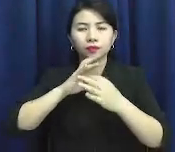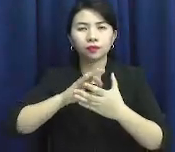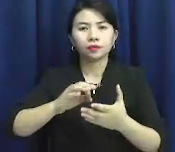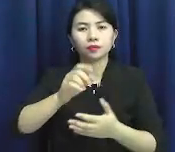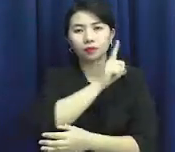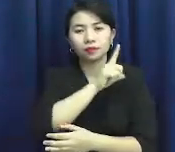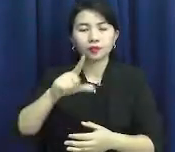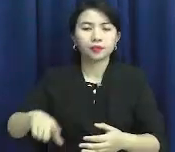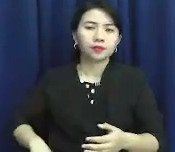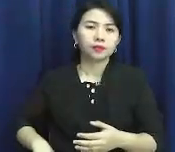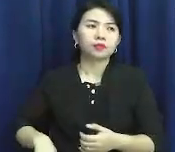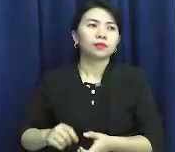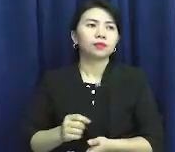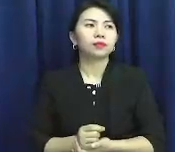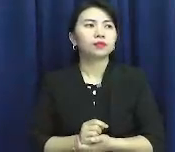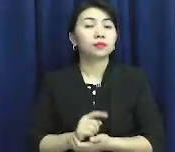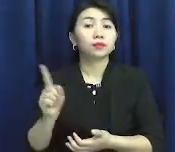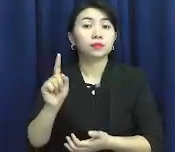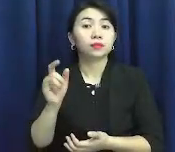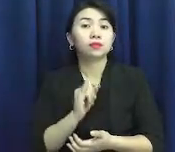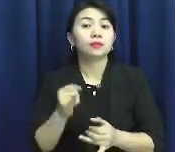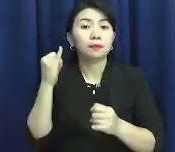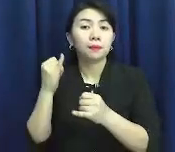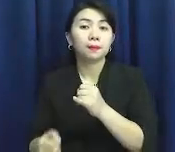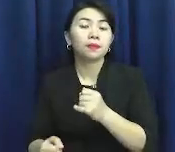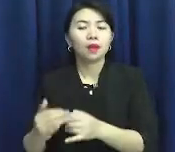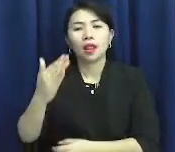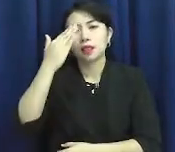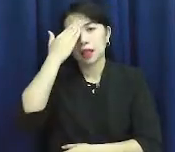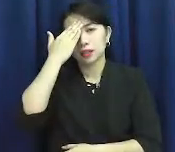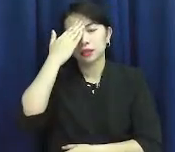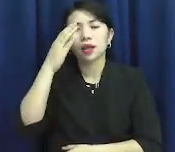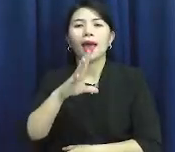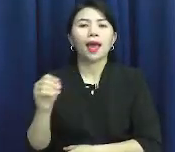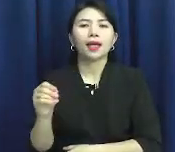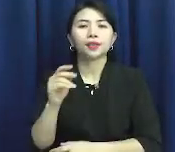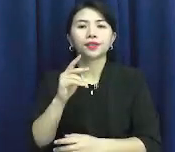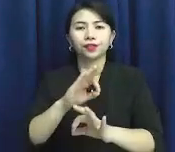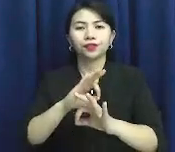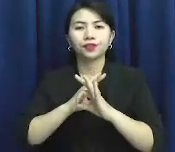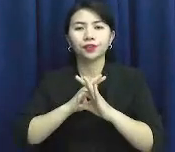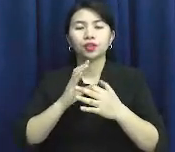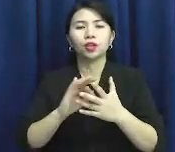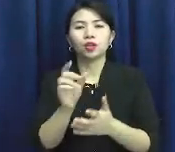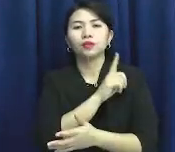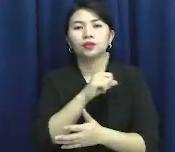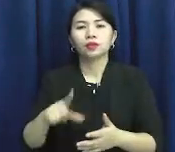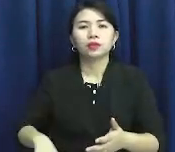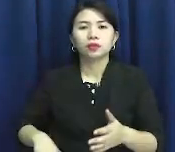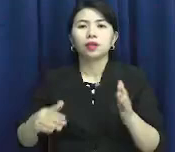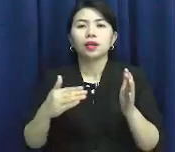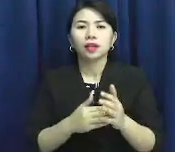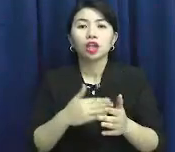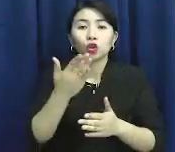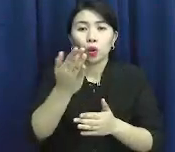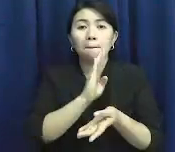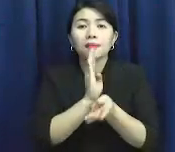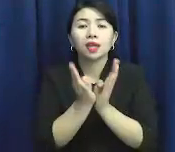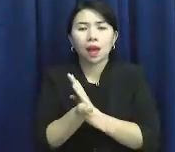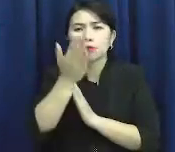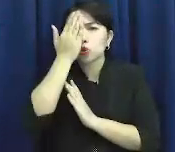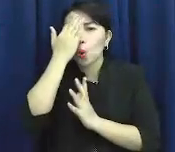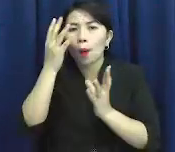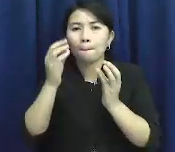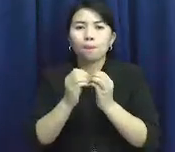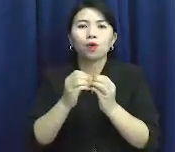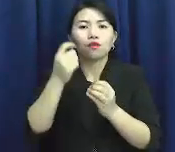Ito na. Kita nyo kinabagsakan sa dulo. Knowledge and fear of the Lord. Magiging maalam ka para